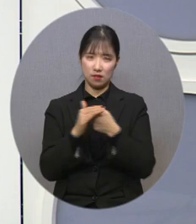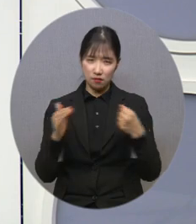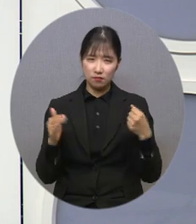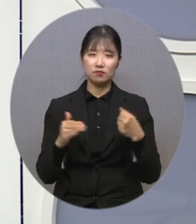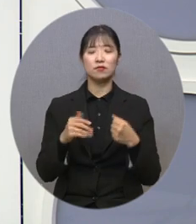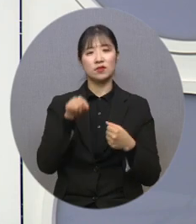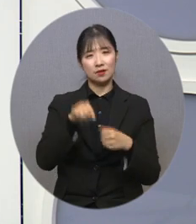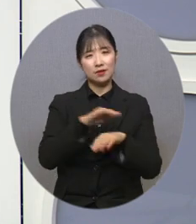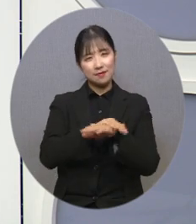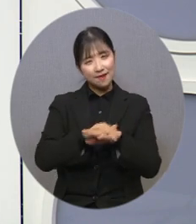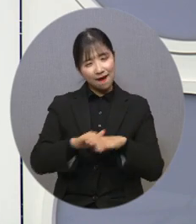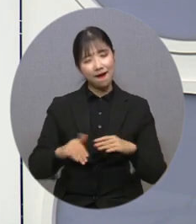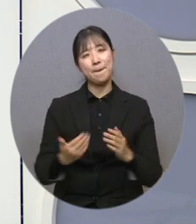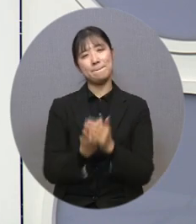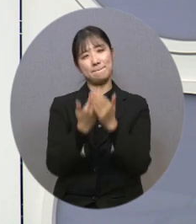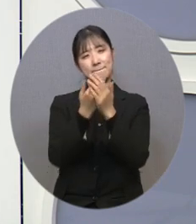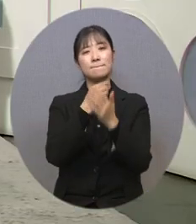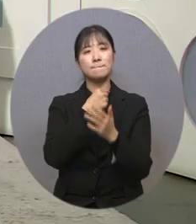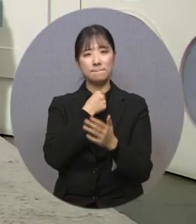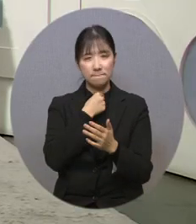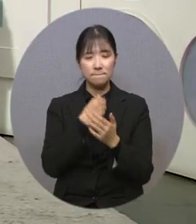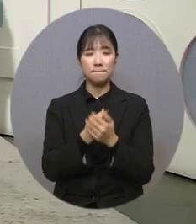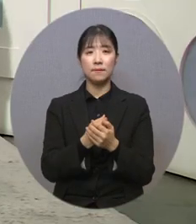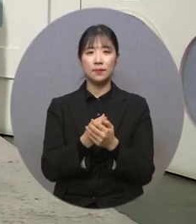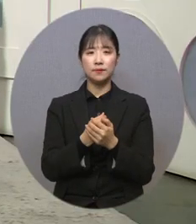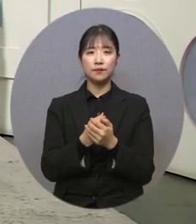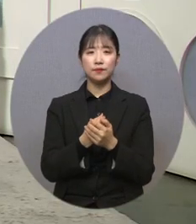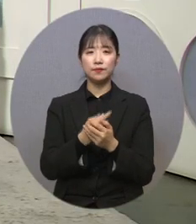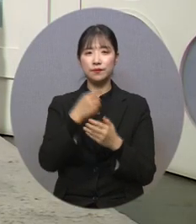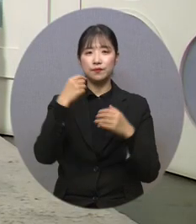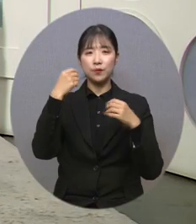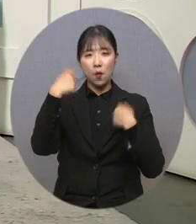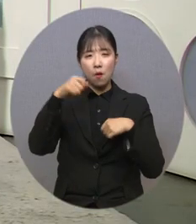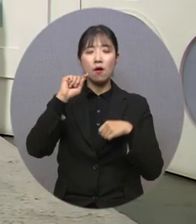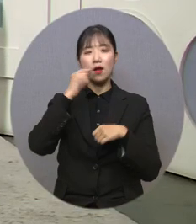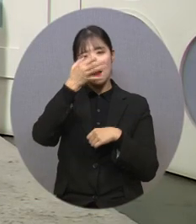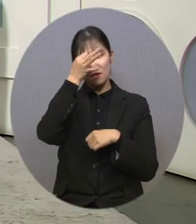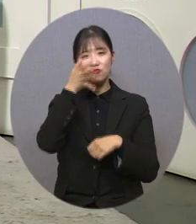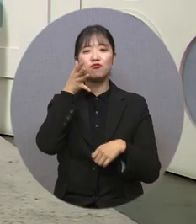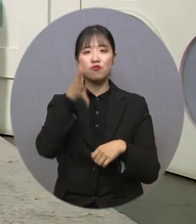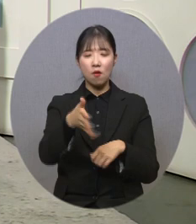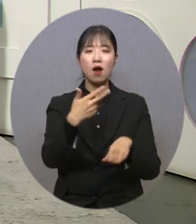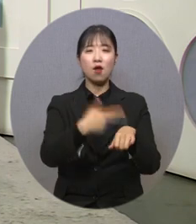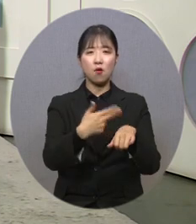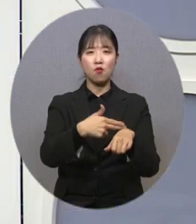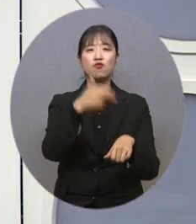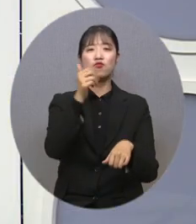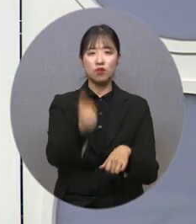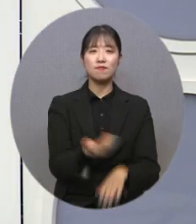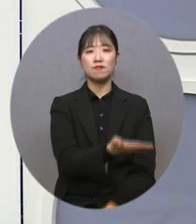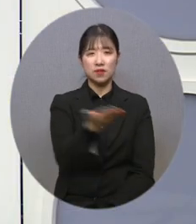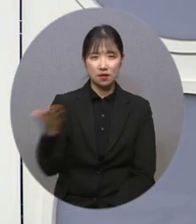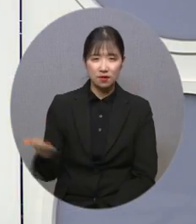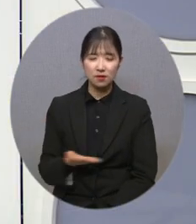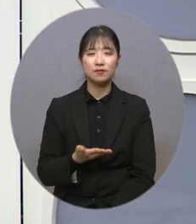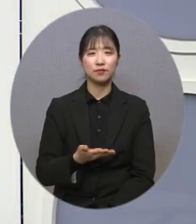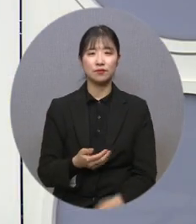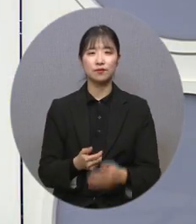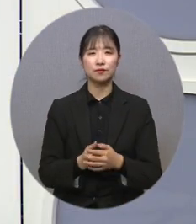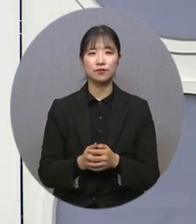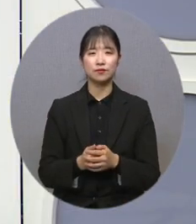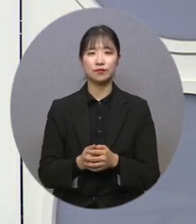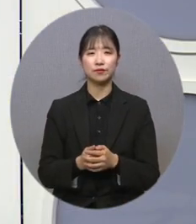지금 잘 키우려고 생각하고 제가 그 공연예술학과 교수님들한테는 전